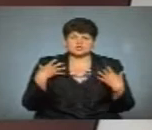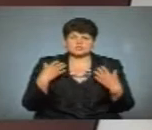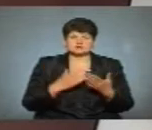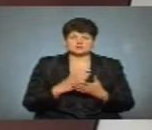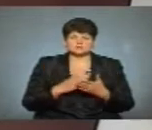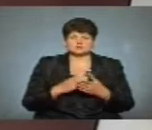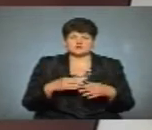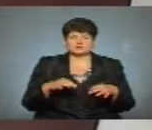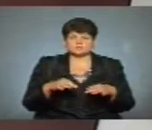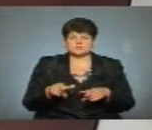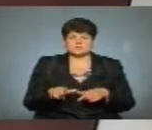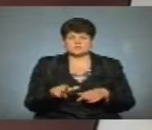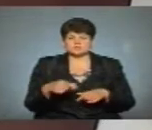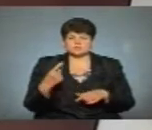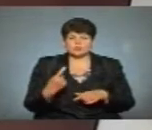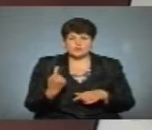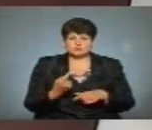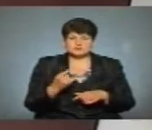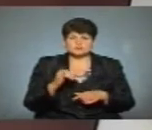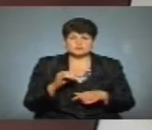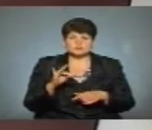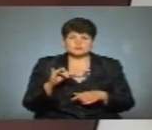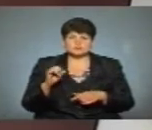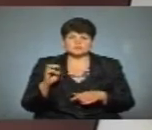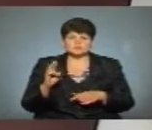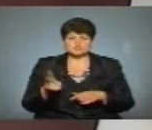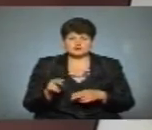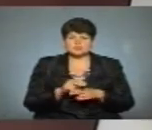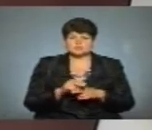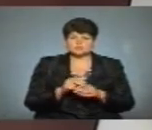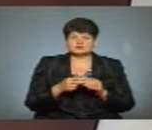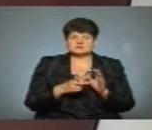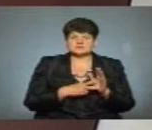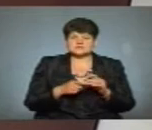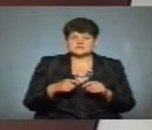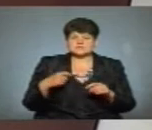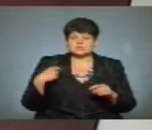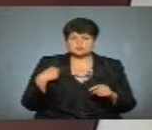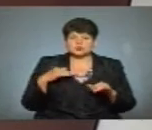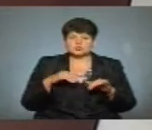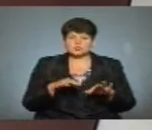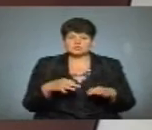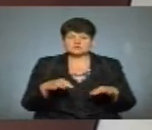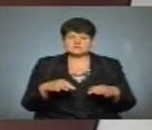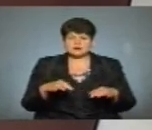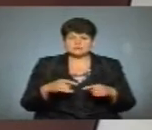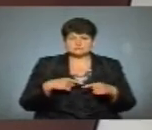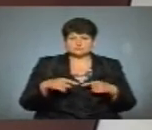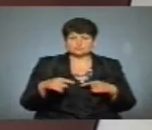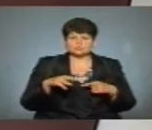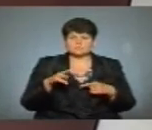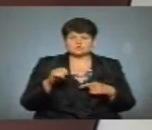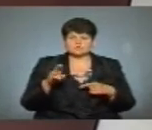доріг області Ігор Раїнчук. За його словами, ремонтують 17 кілометрів. Рух транспорту від Мишковичів до Дружби